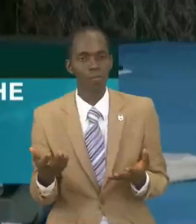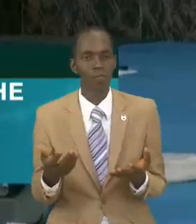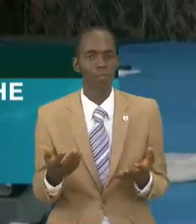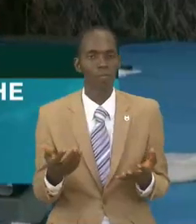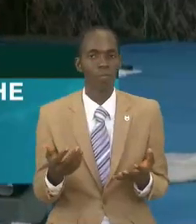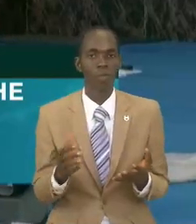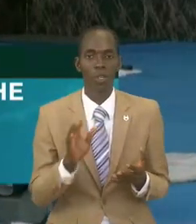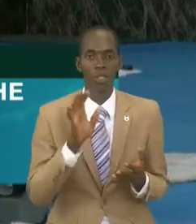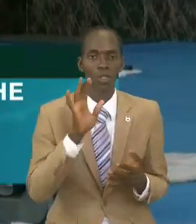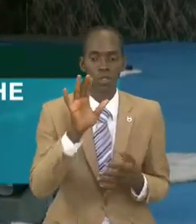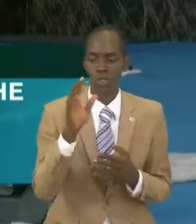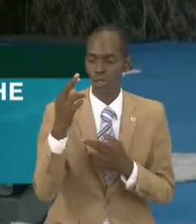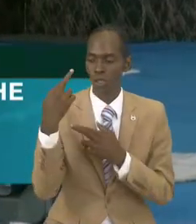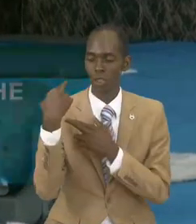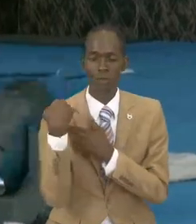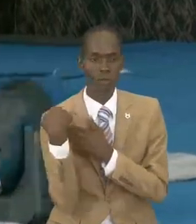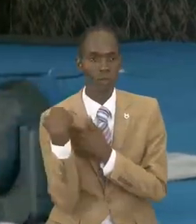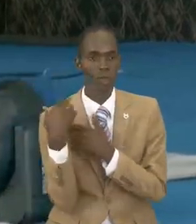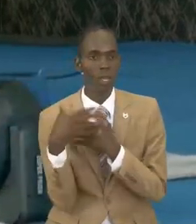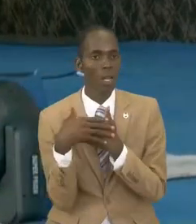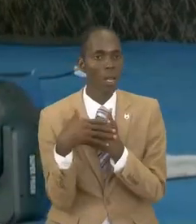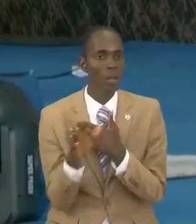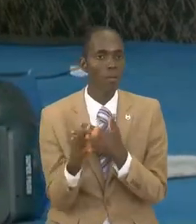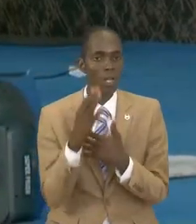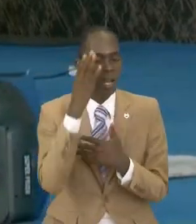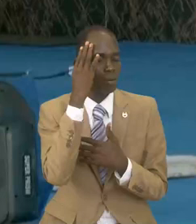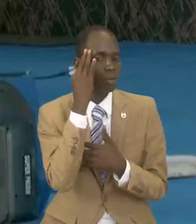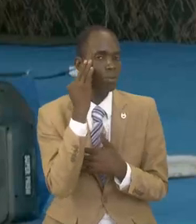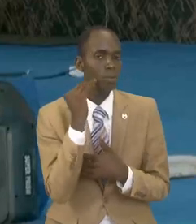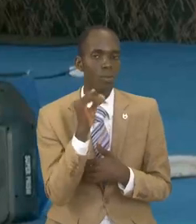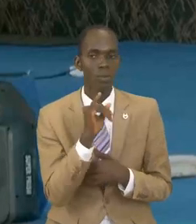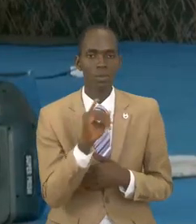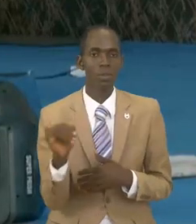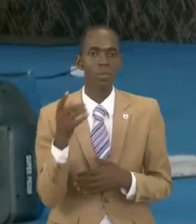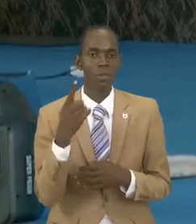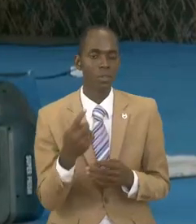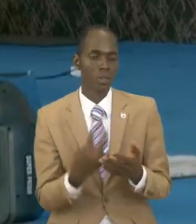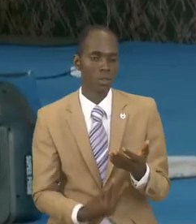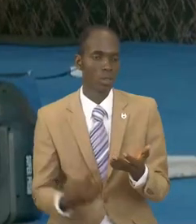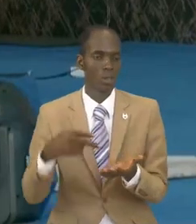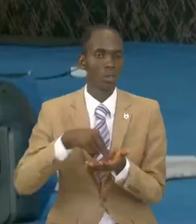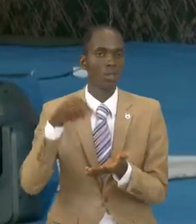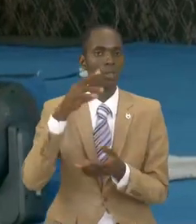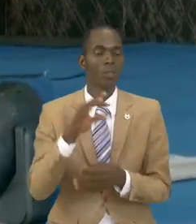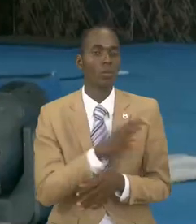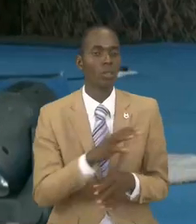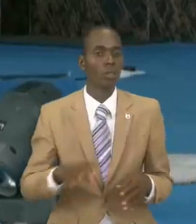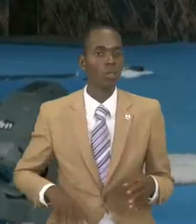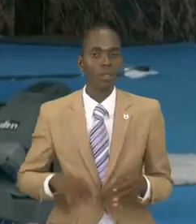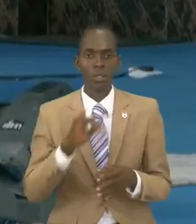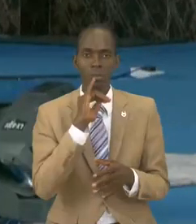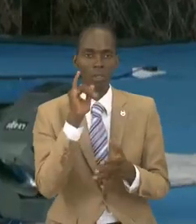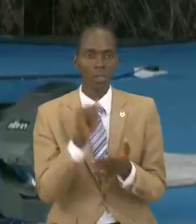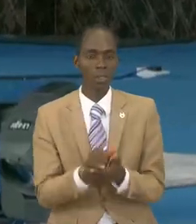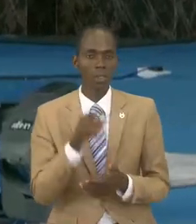pourchassez? Votre responsabilité, après avoir expérimenté la résurrection de Christ,